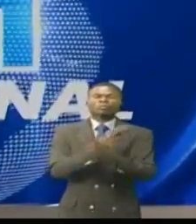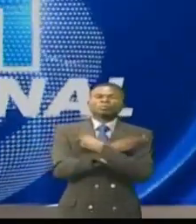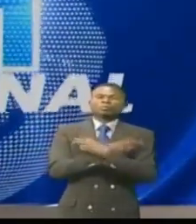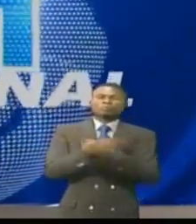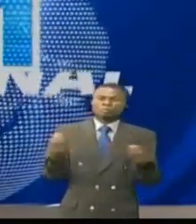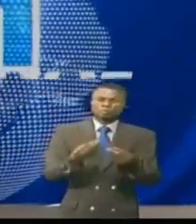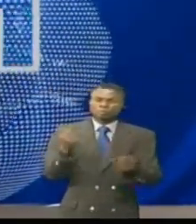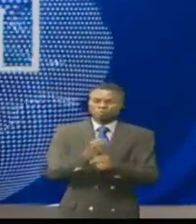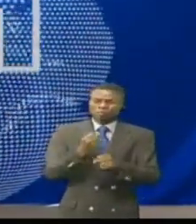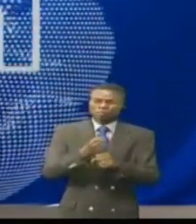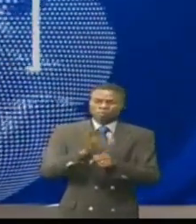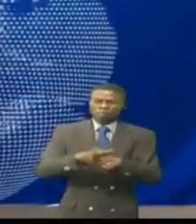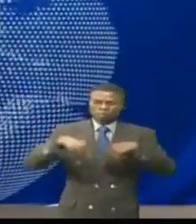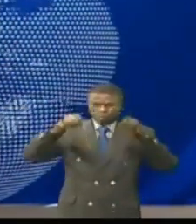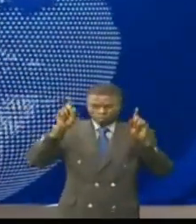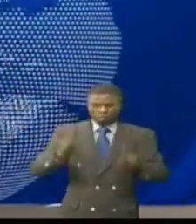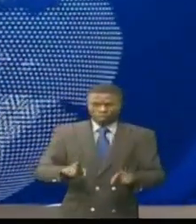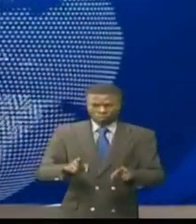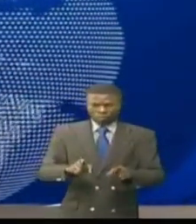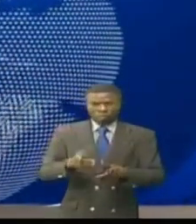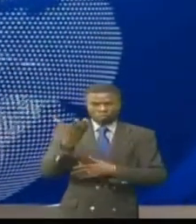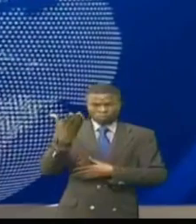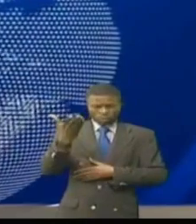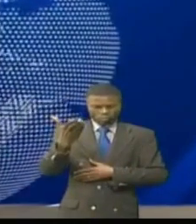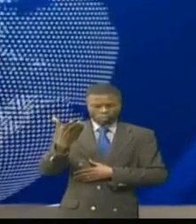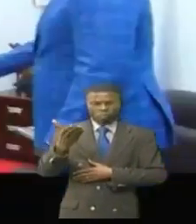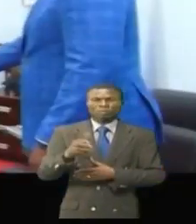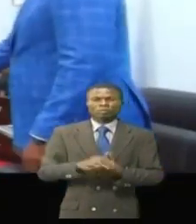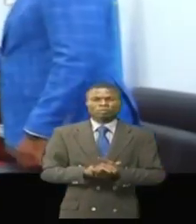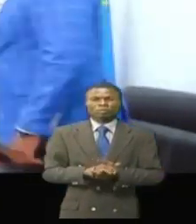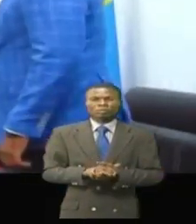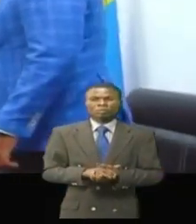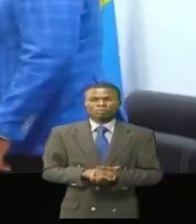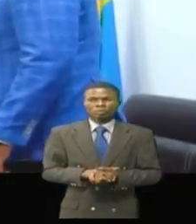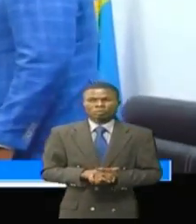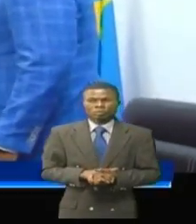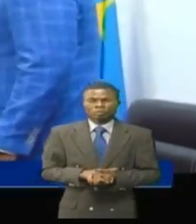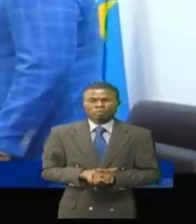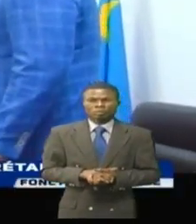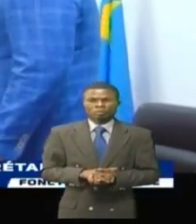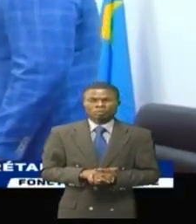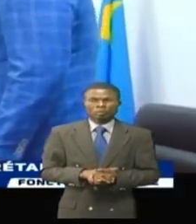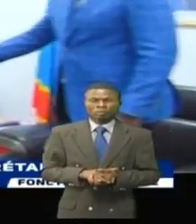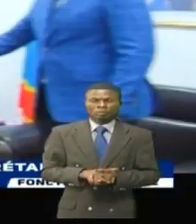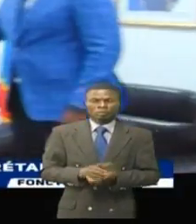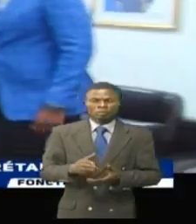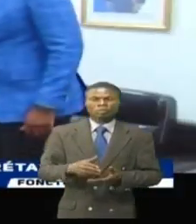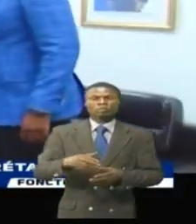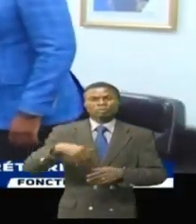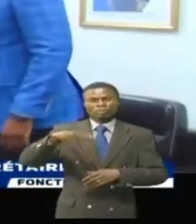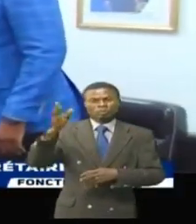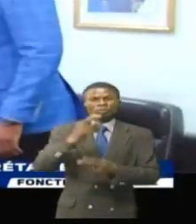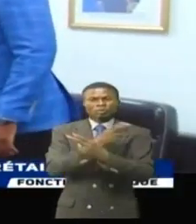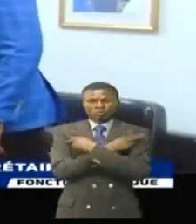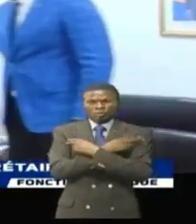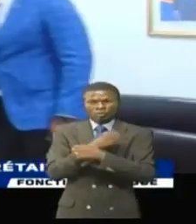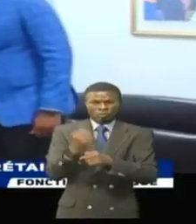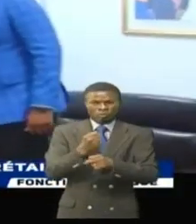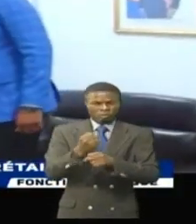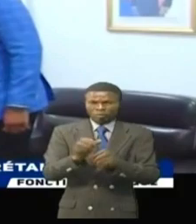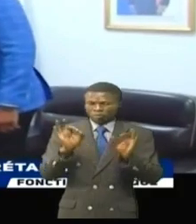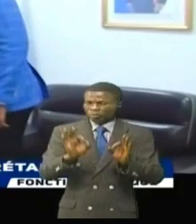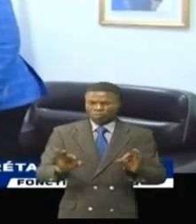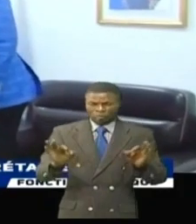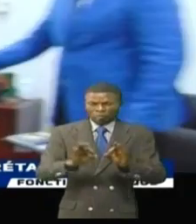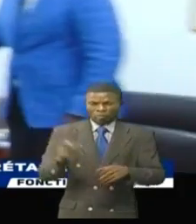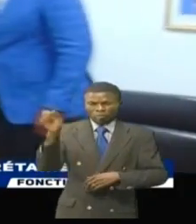abattu pendant leur carrière. Nadine Kilocho pour le reportage. Mise à la retraite sur ordonnance présidentielle, les